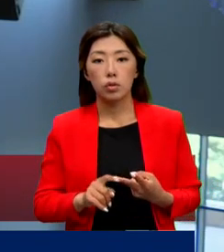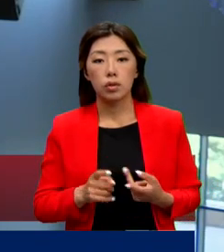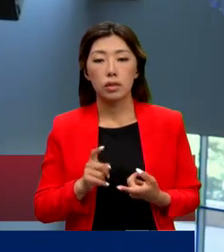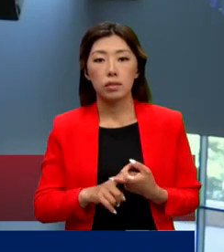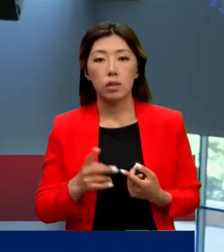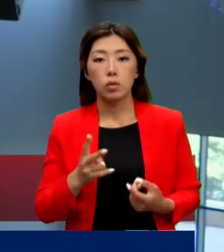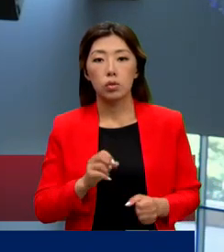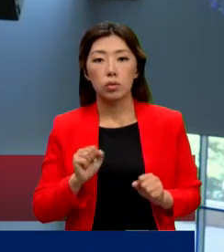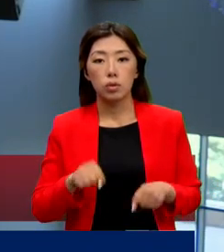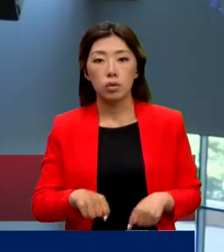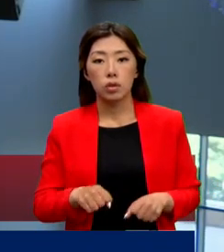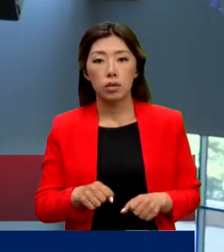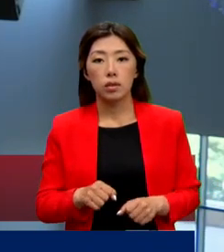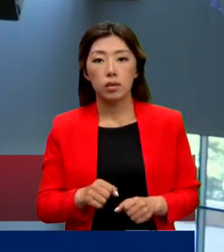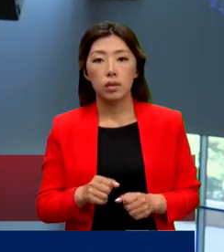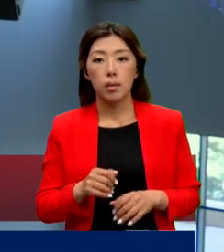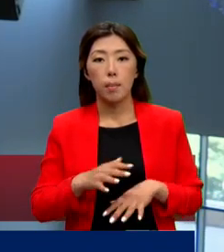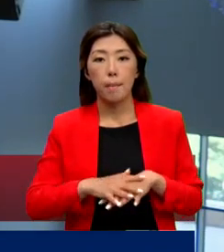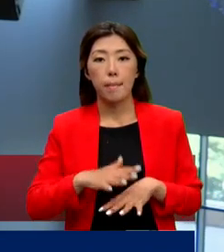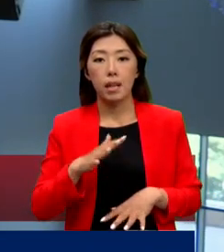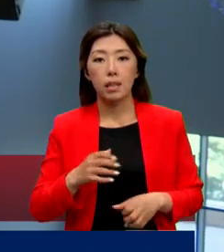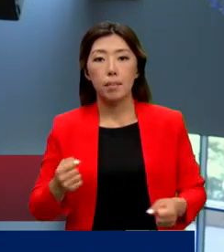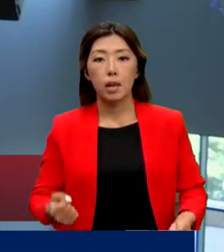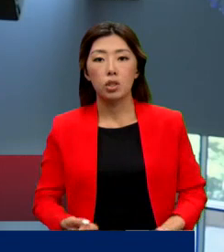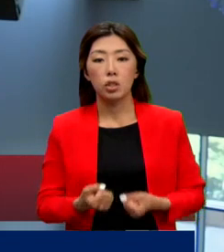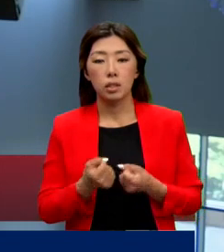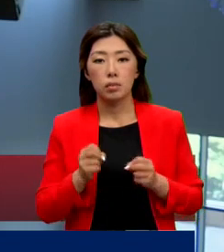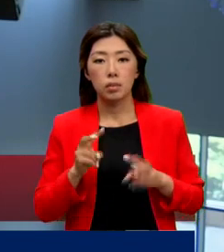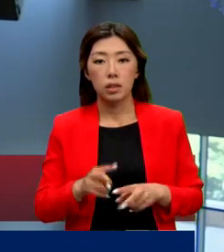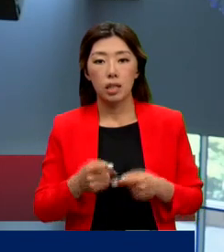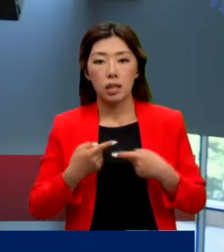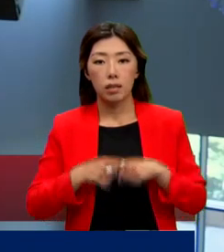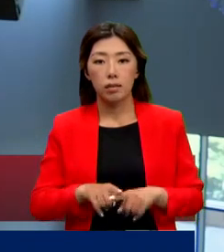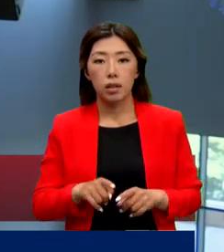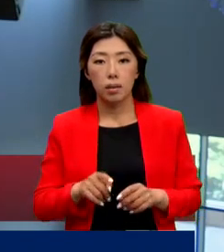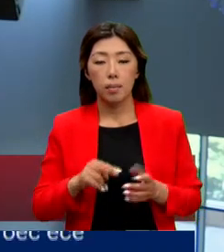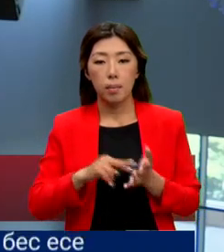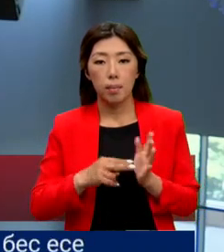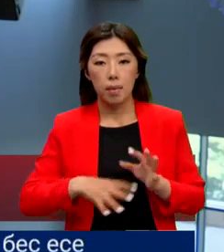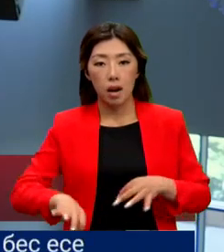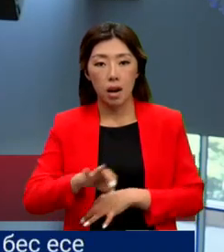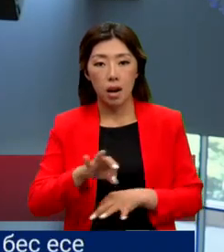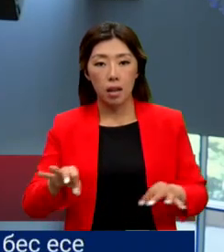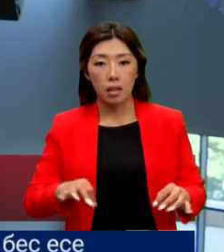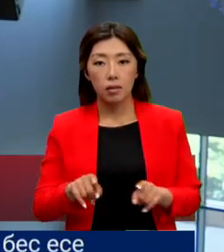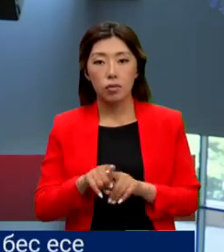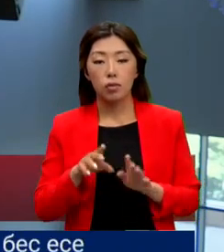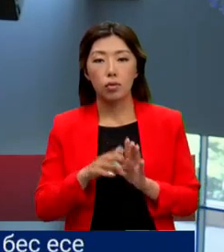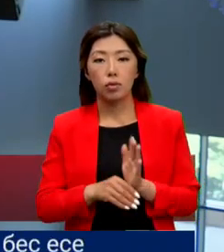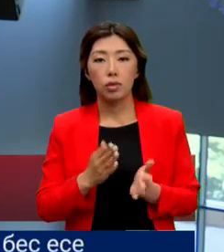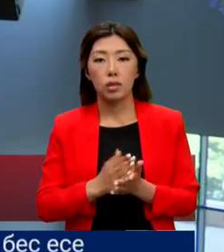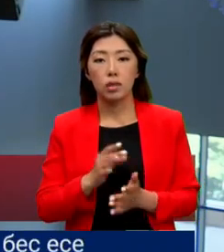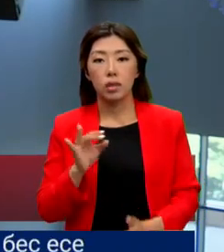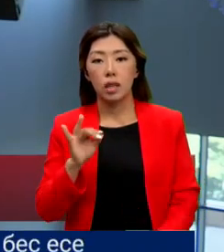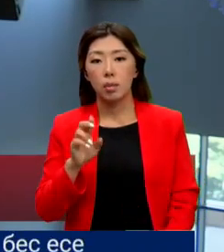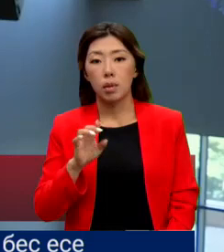стоит завести о создании какого-то банка поддержки инфраструктурных проектов по типу как ЯБР,